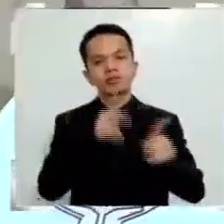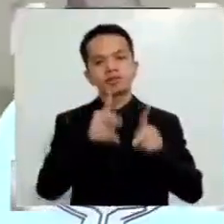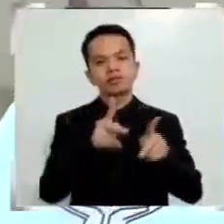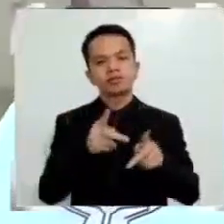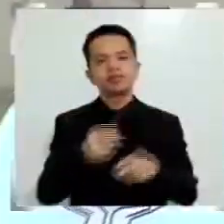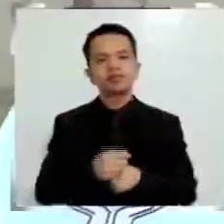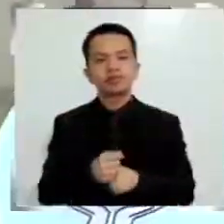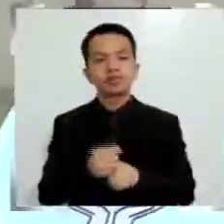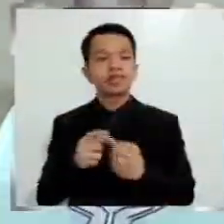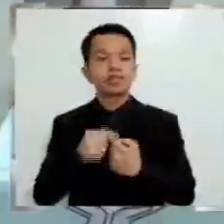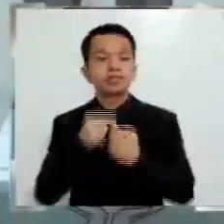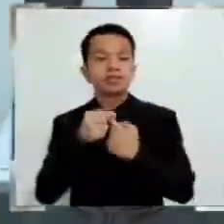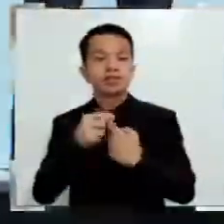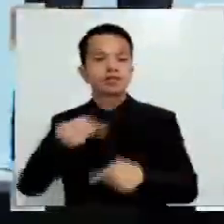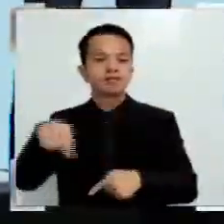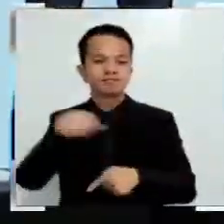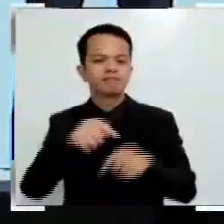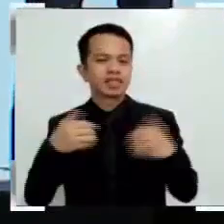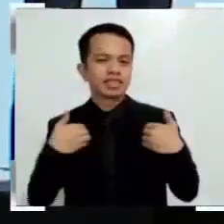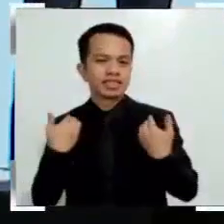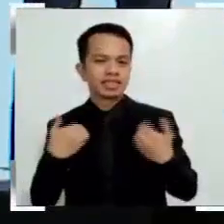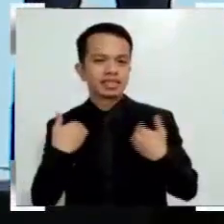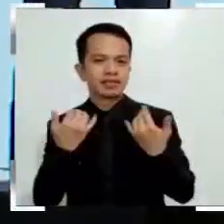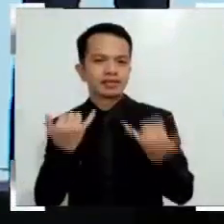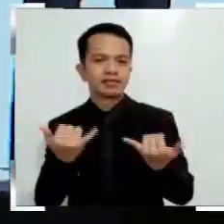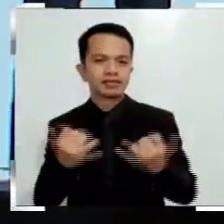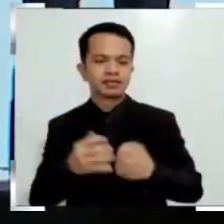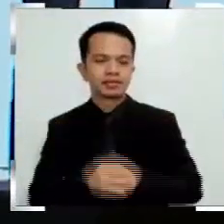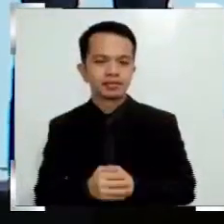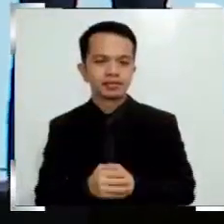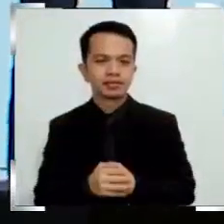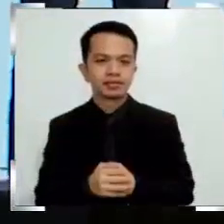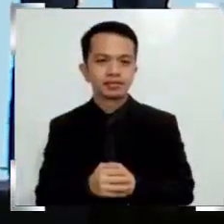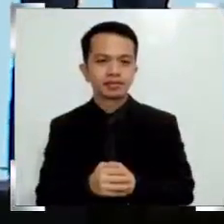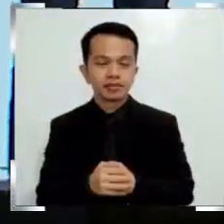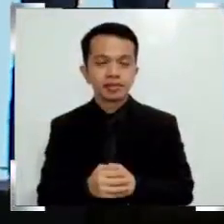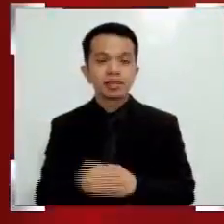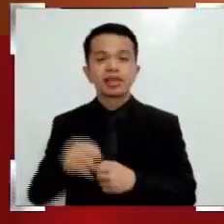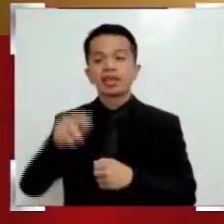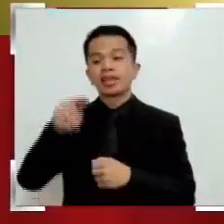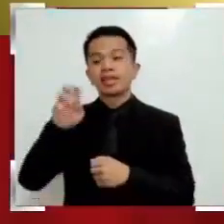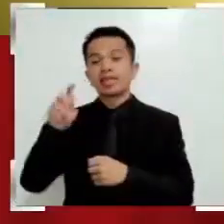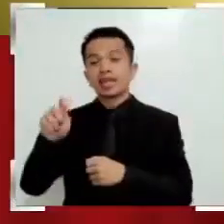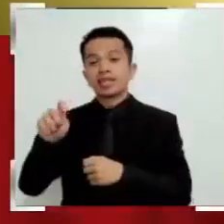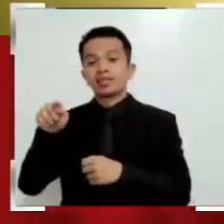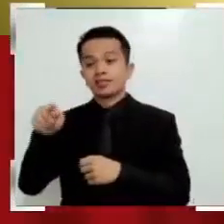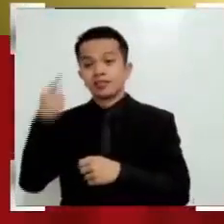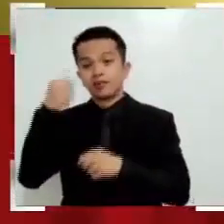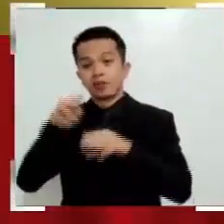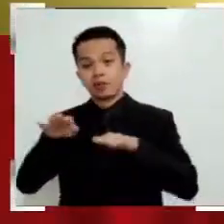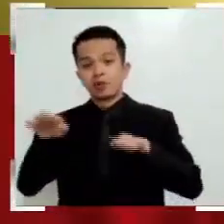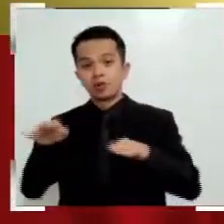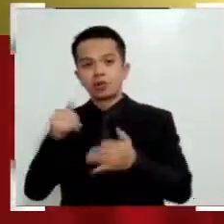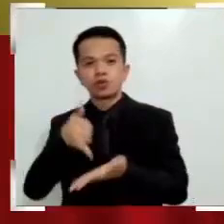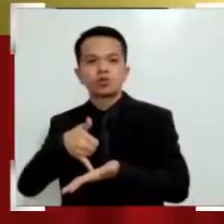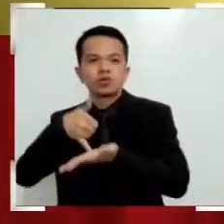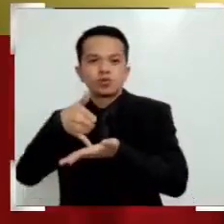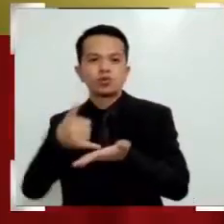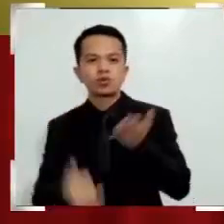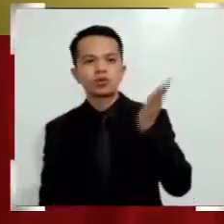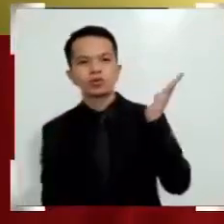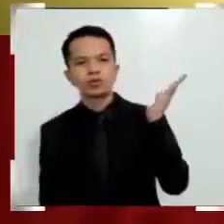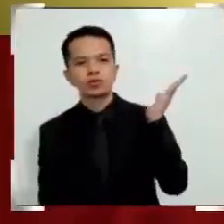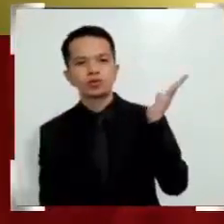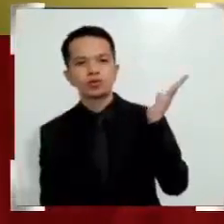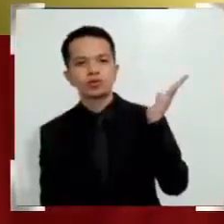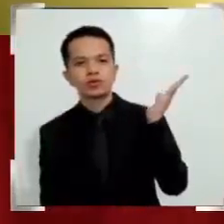sa mga kabataan po ngayon. Sa Net Makabata Star Male Online Category na pili, sina Ken Chan, Alden